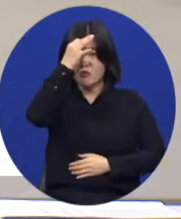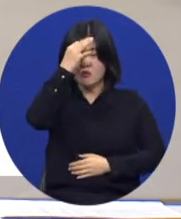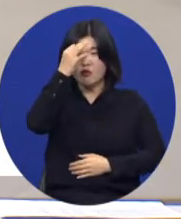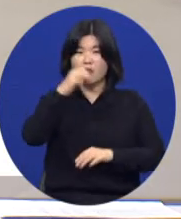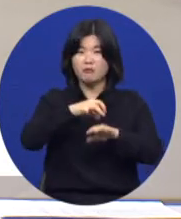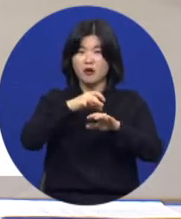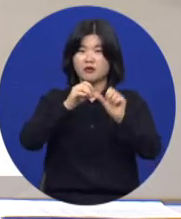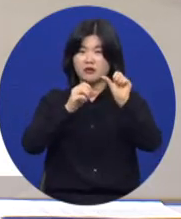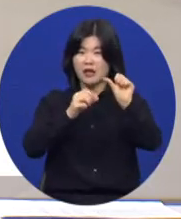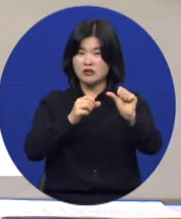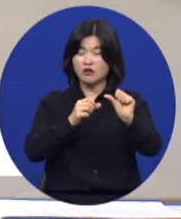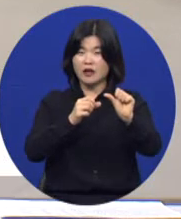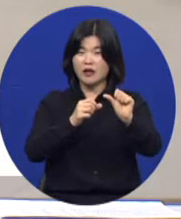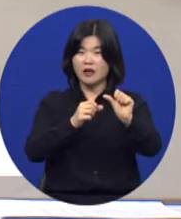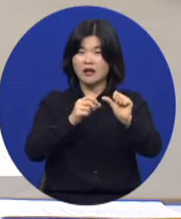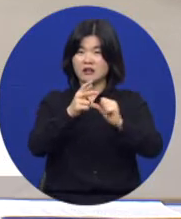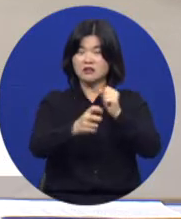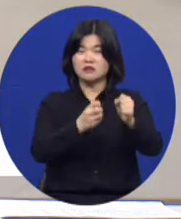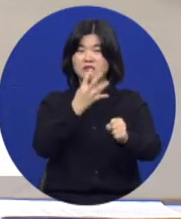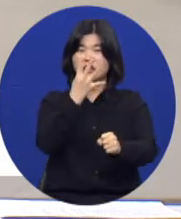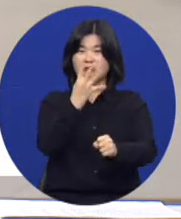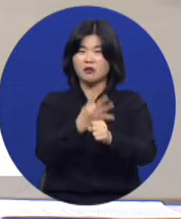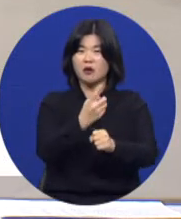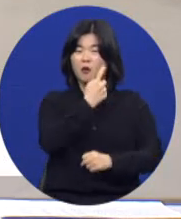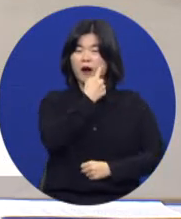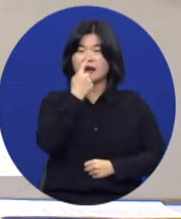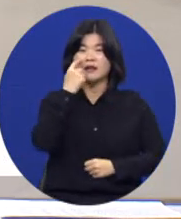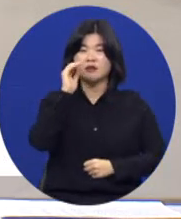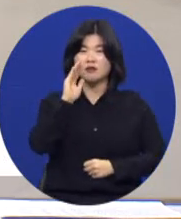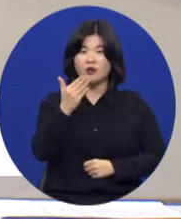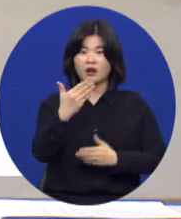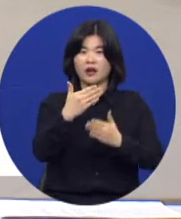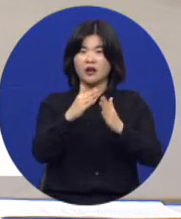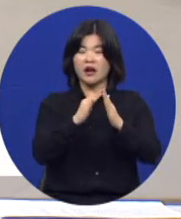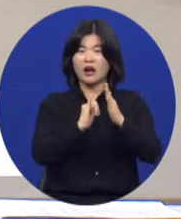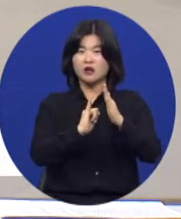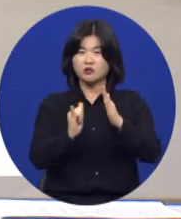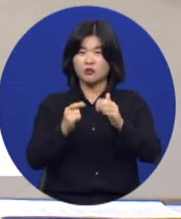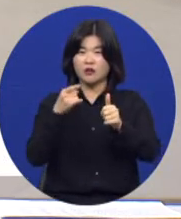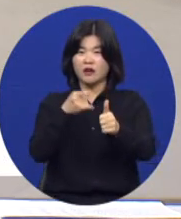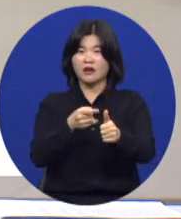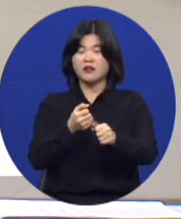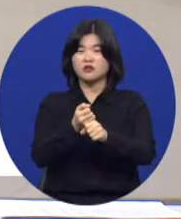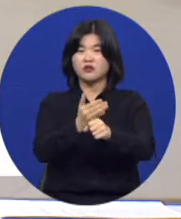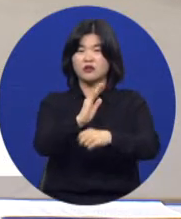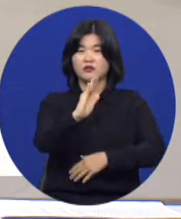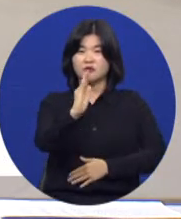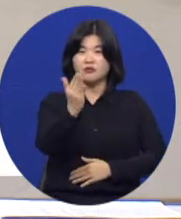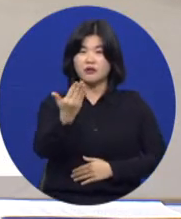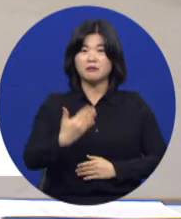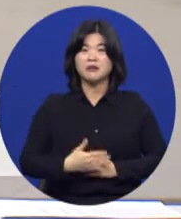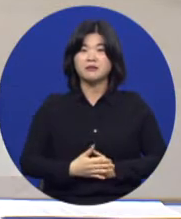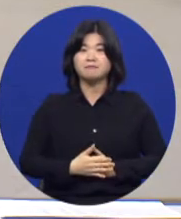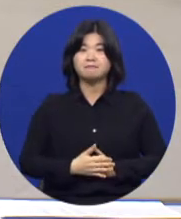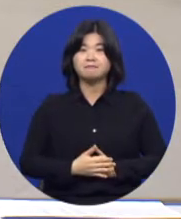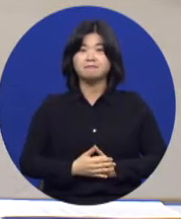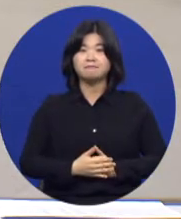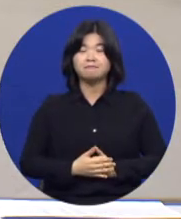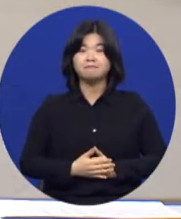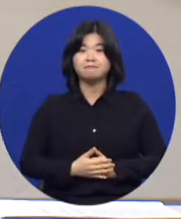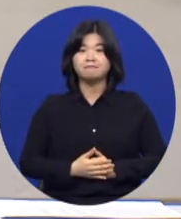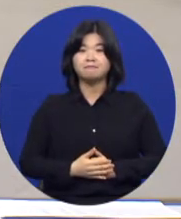유해 5구의 신원이 74년 만에 확인돼 가족의 품에 안겼습니다. 권혁태 기자가 보도합니다.